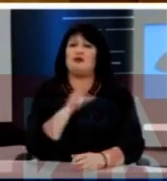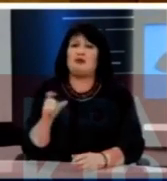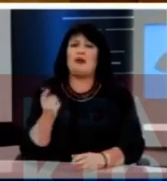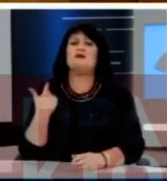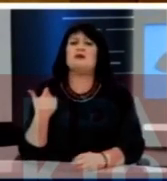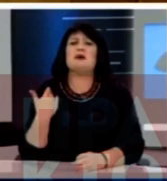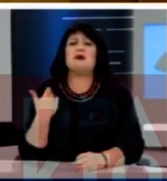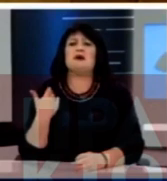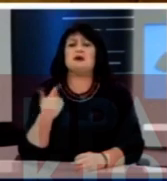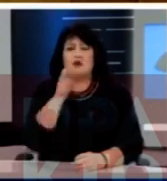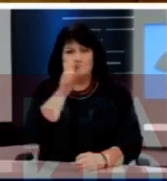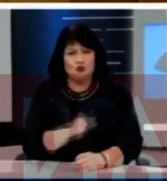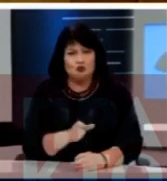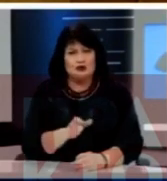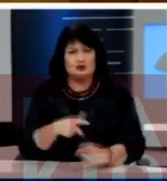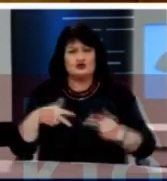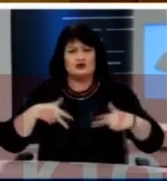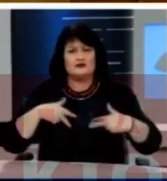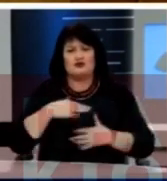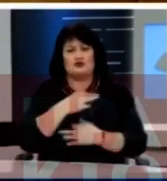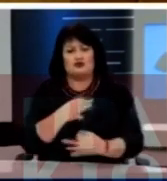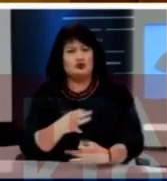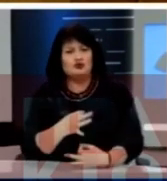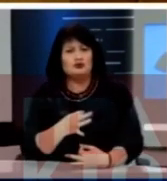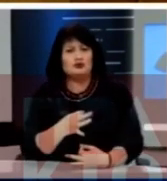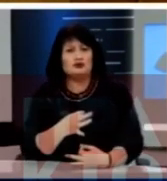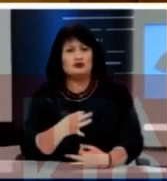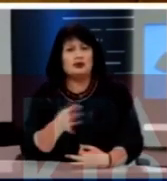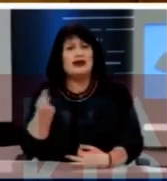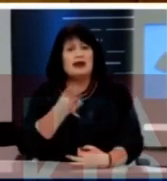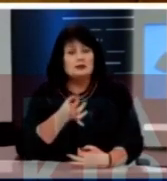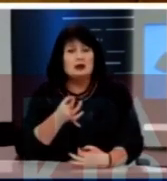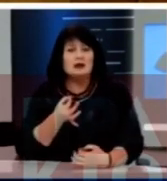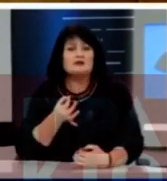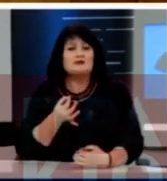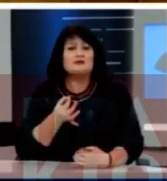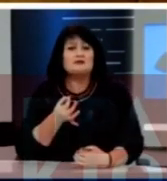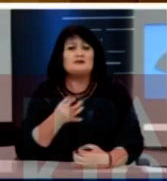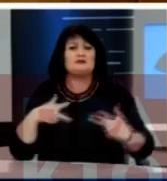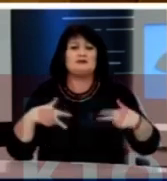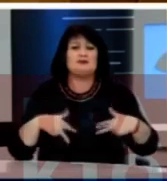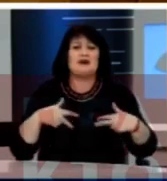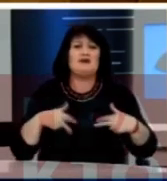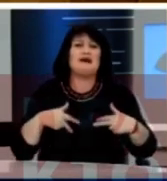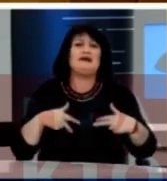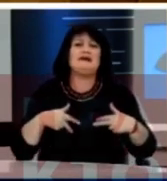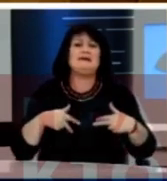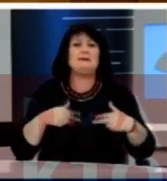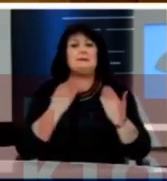μέρες ο ίδιος ο κυβερνητικός εκπρόσωπος έκανε λόγο για κυβέρνηση